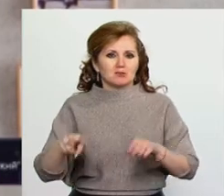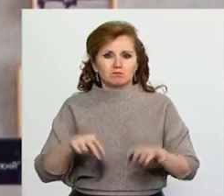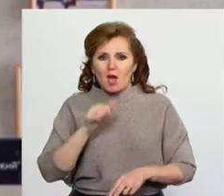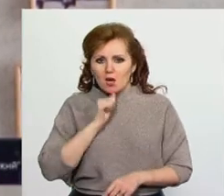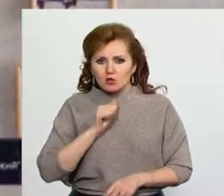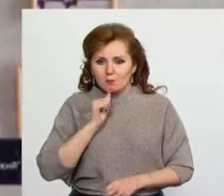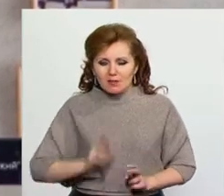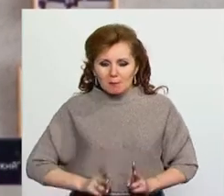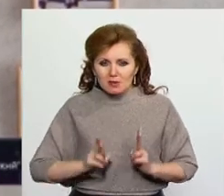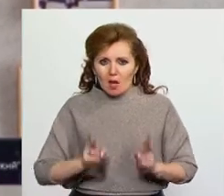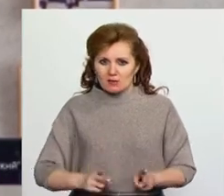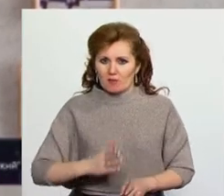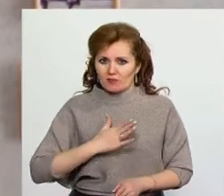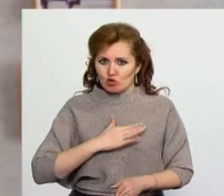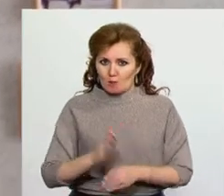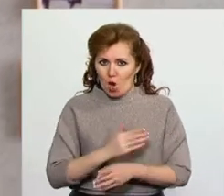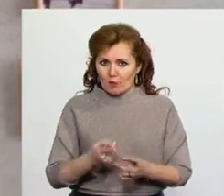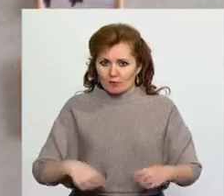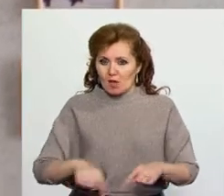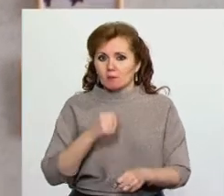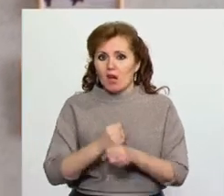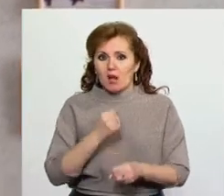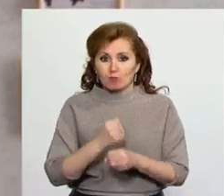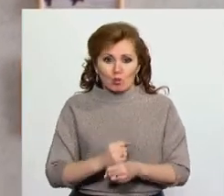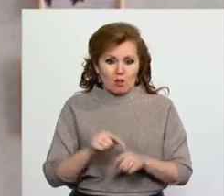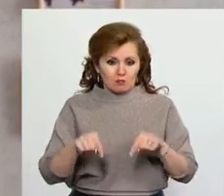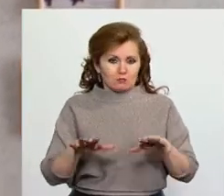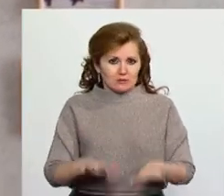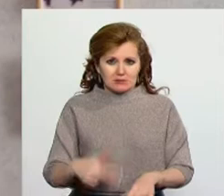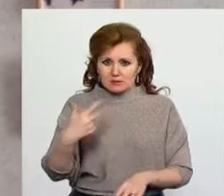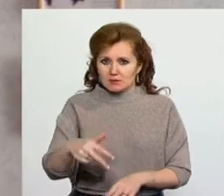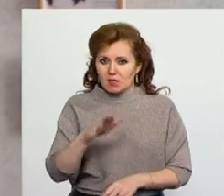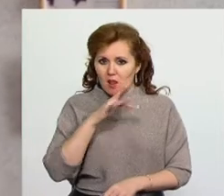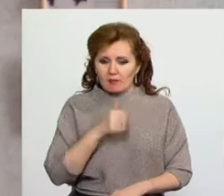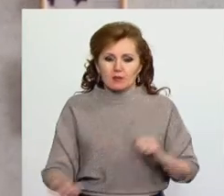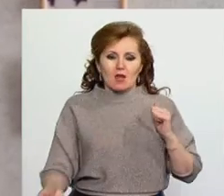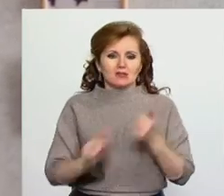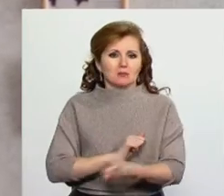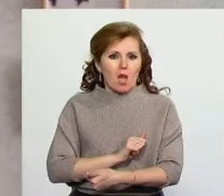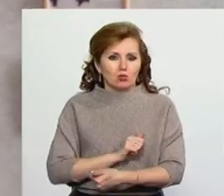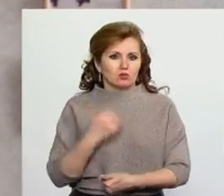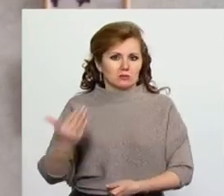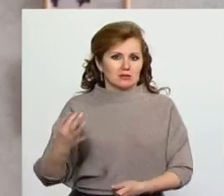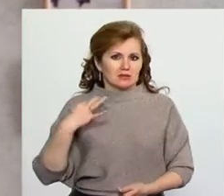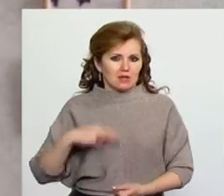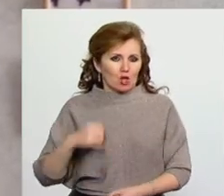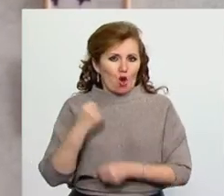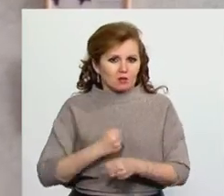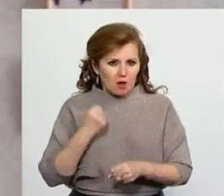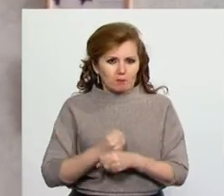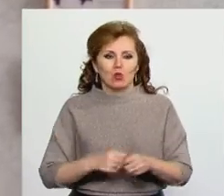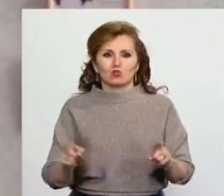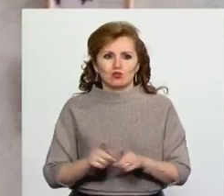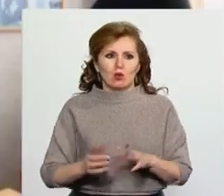экспертом-криминалистом в нашем отделе, проработал 30 лет. На смену ему пришел сын, отработал тоже